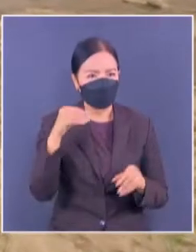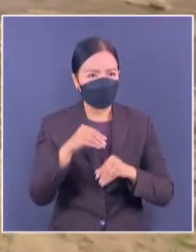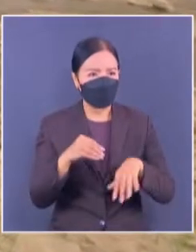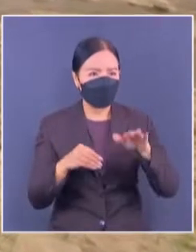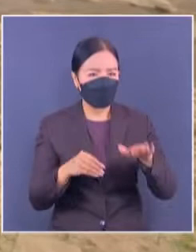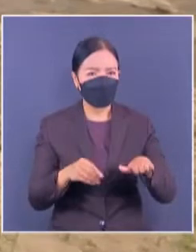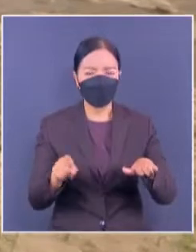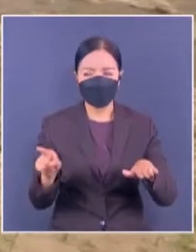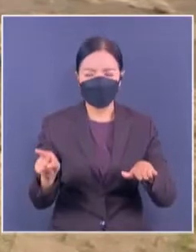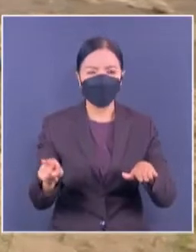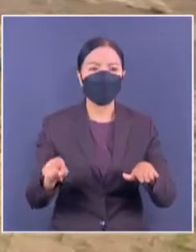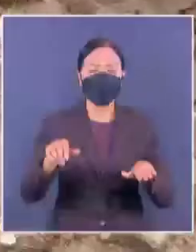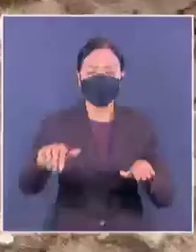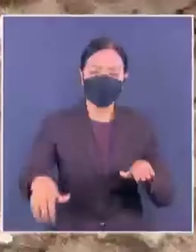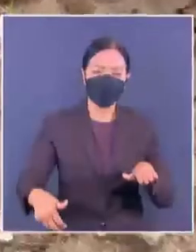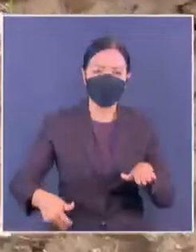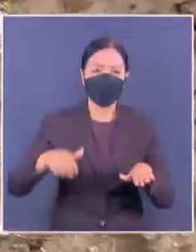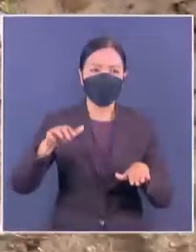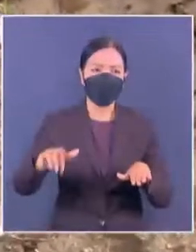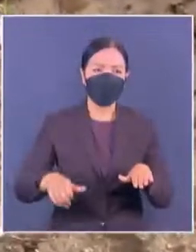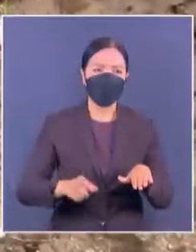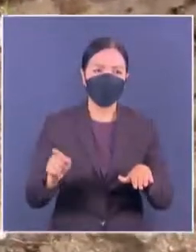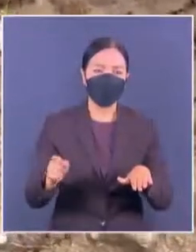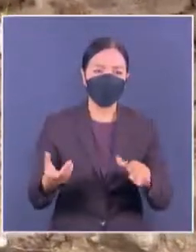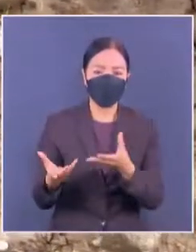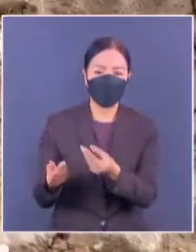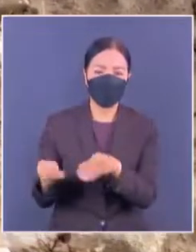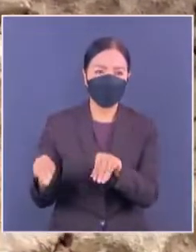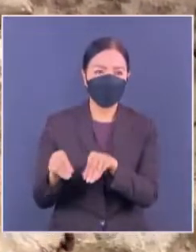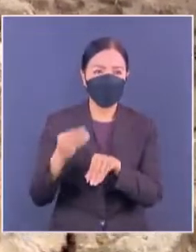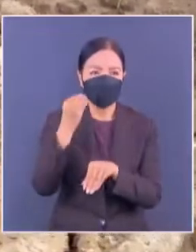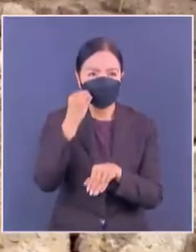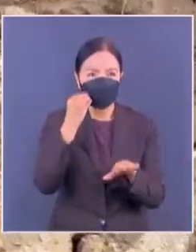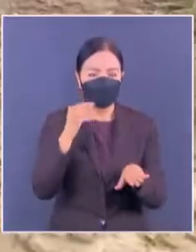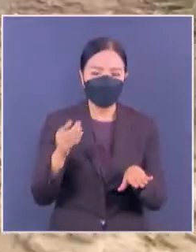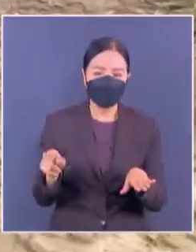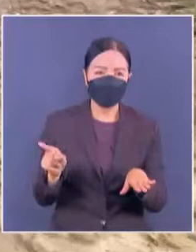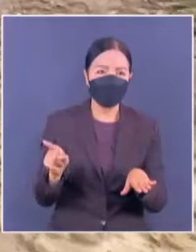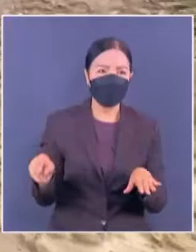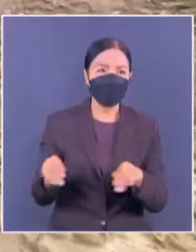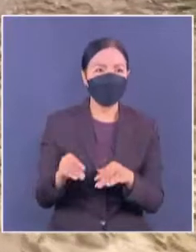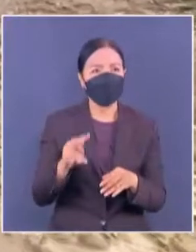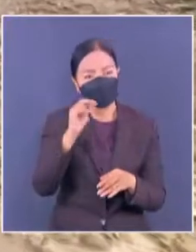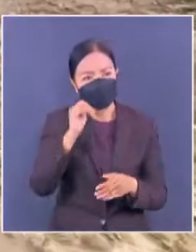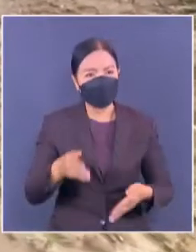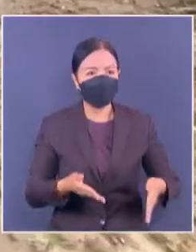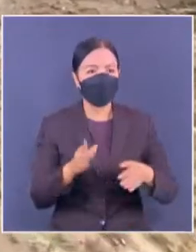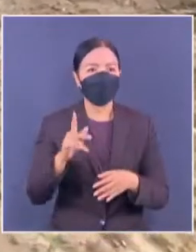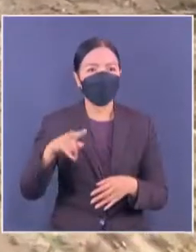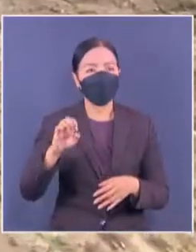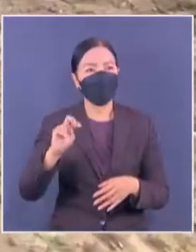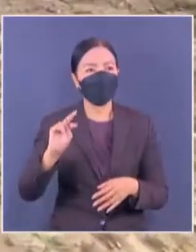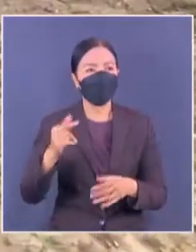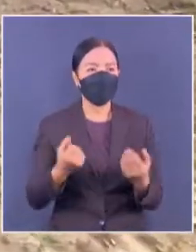องเรียนว่าเนี่ยมีรถแบคโฮนะเข้ามาขุดทรายในที่ดินข้างๆบ้านเลยอยู่ติดกับแม่น้ำปิงมีรถบรรทุกทรายเนี่ยเข้าออกทั้ง